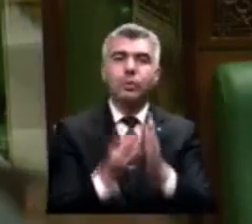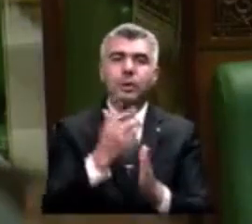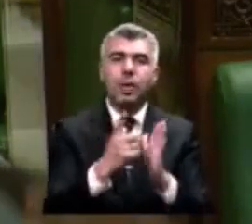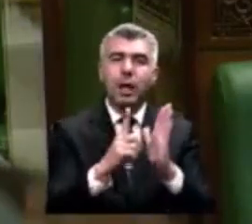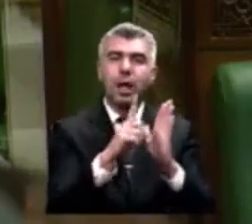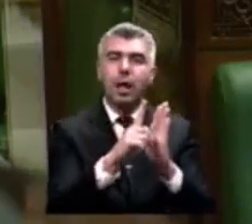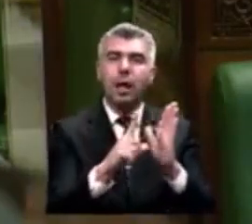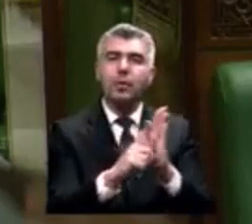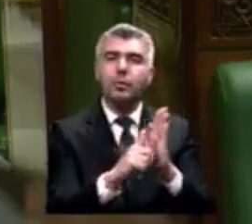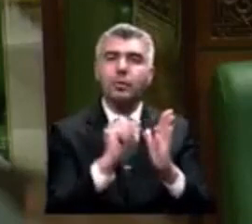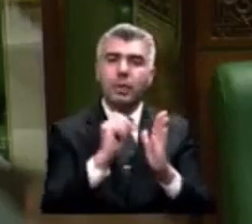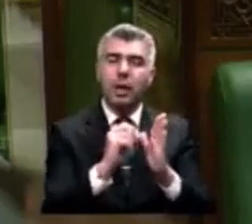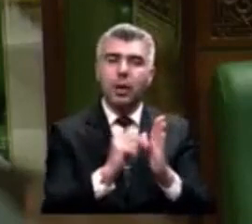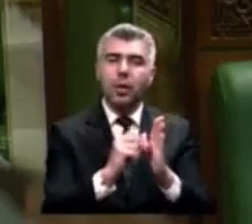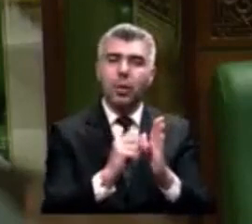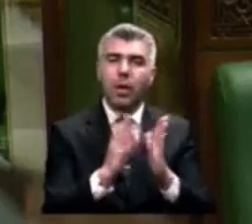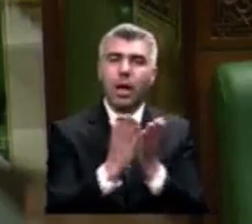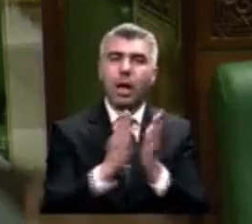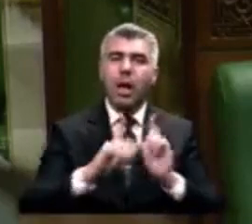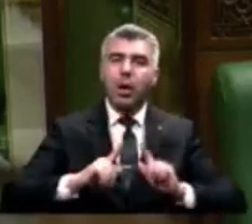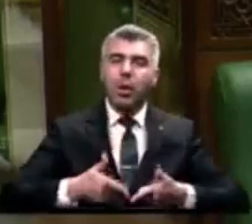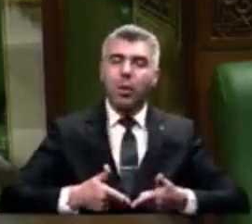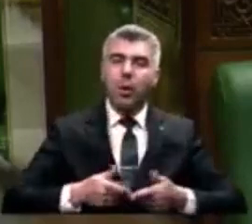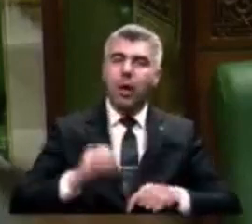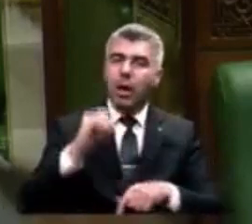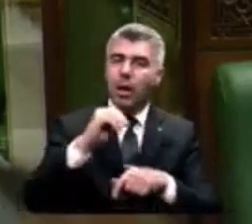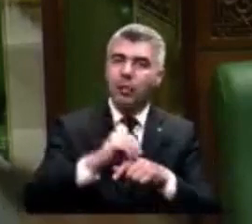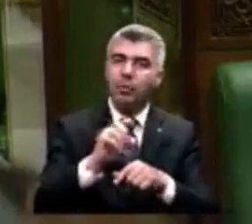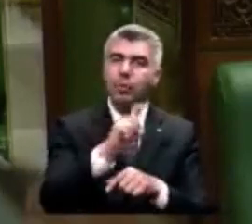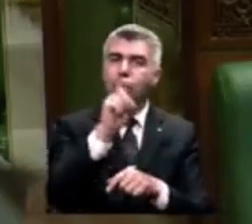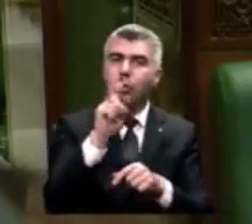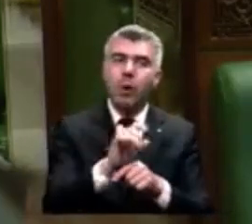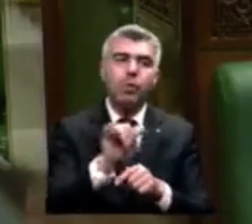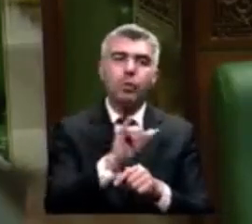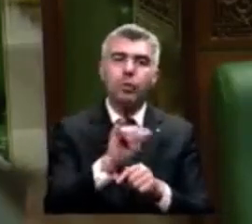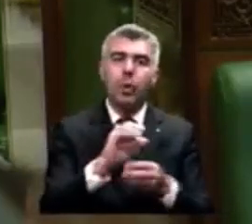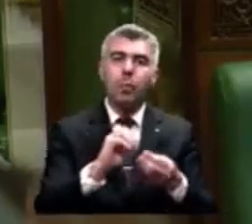الأساسي لموظفي قطاع التربية الوطنية، ونسائلكم ما الذي جرى،